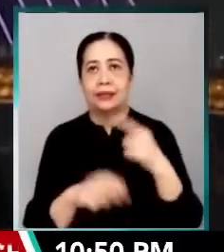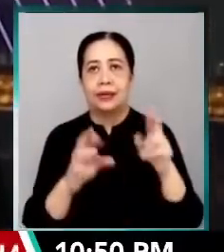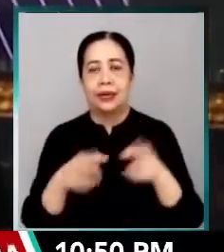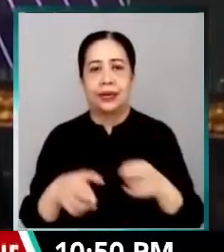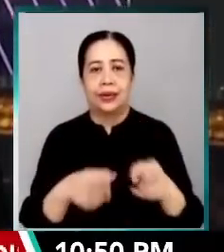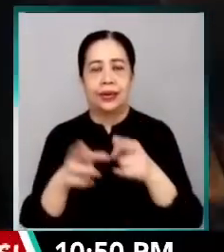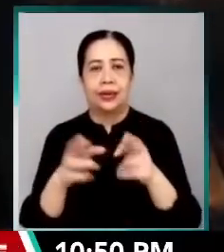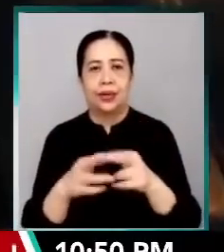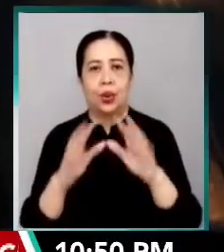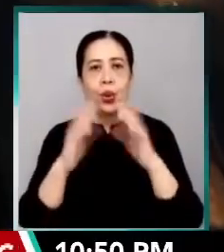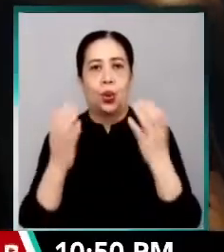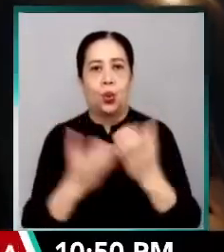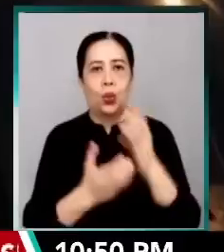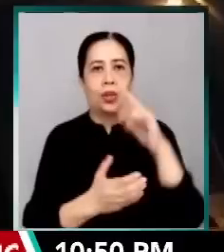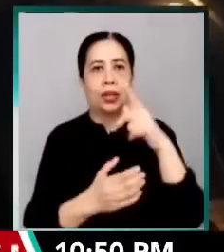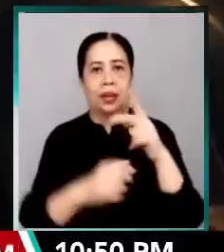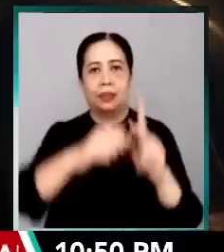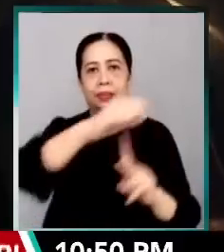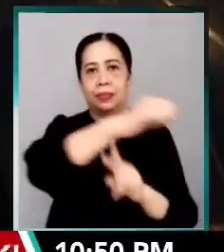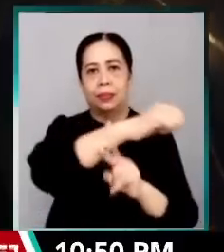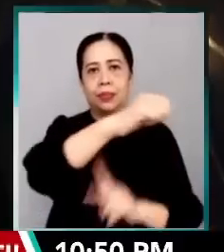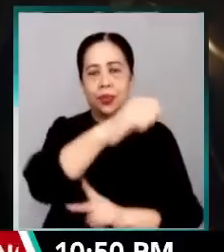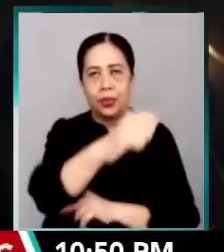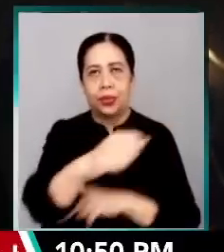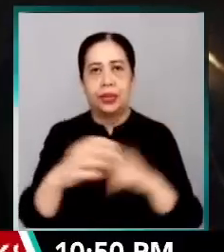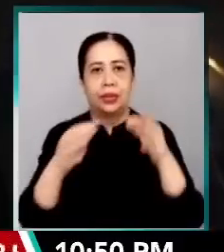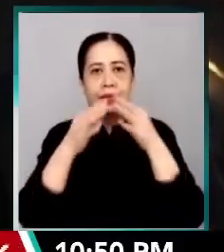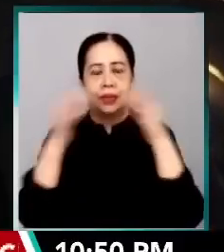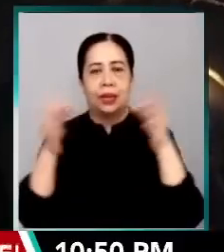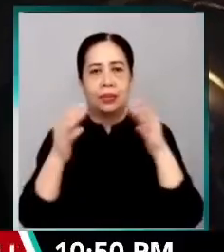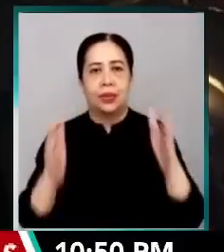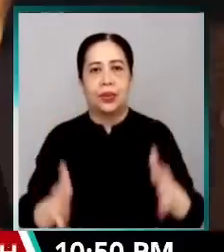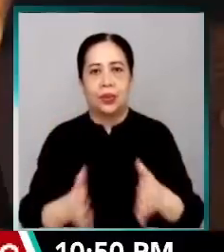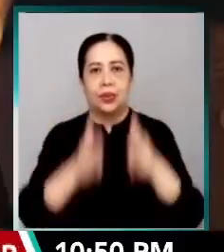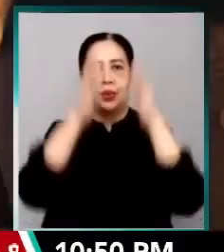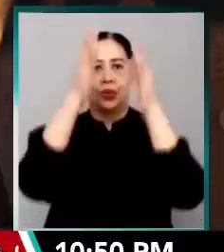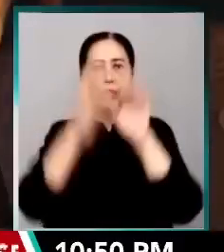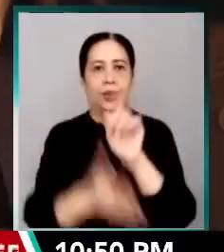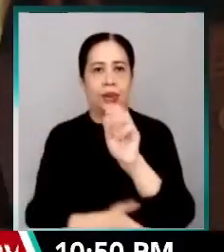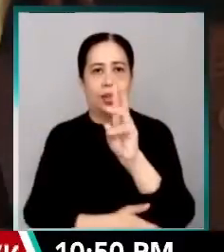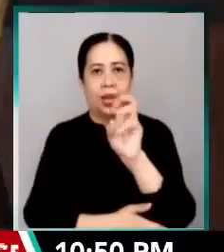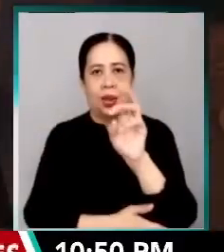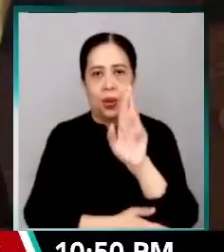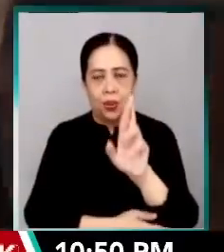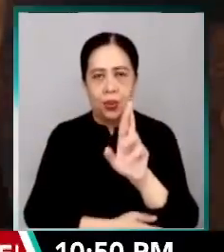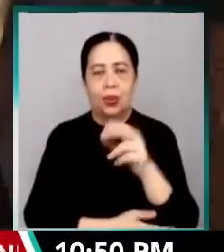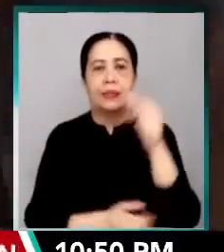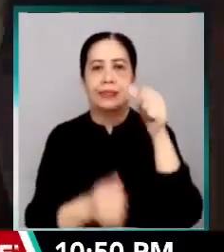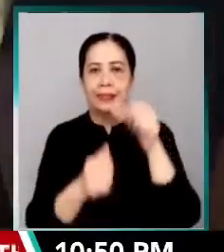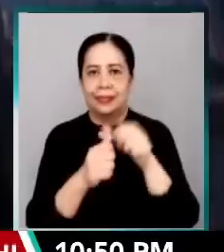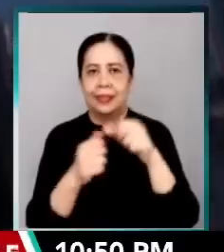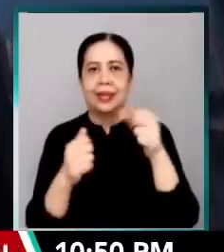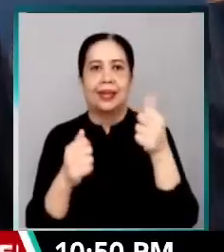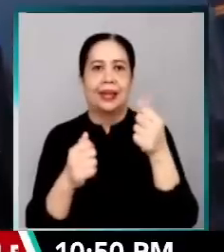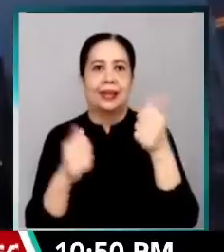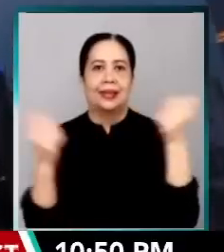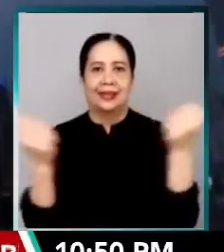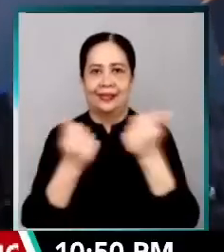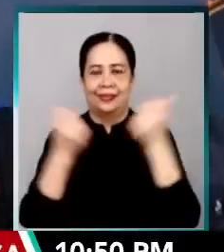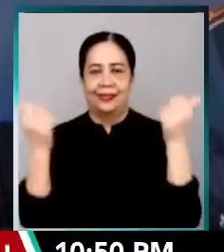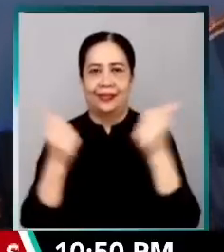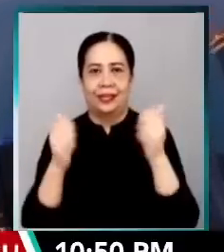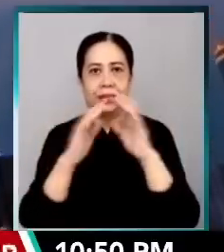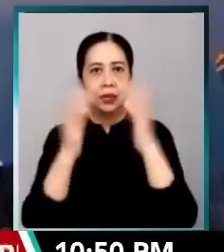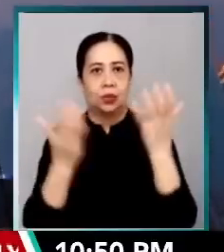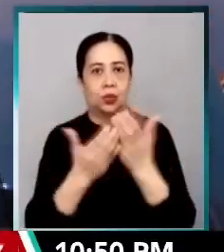Bridge. At ang pamosong Namsan Seoul Tower bilang paggunita sa 10th anniversary ng global